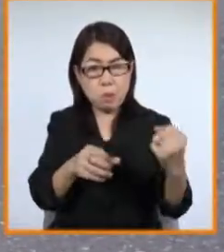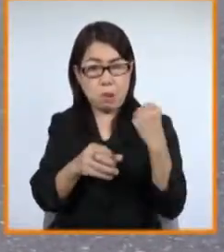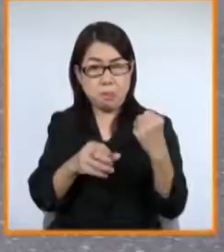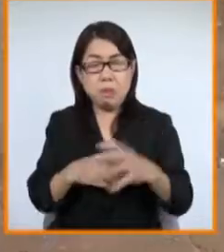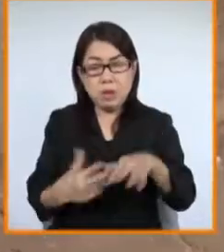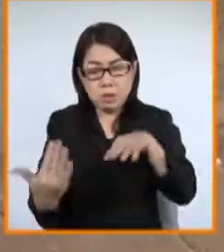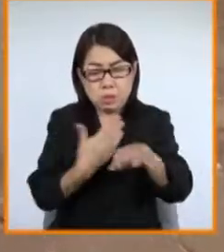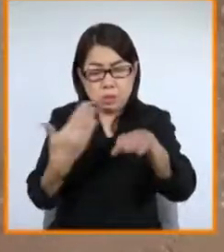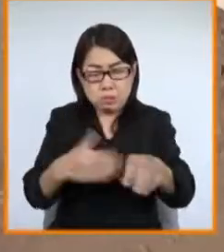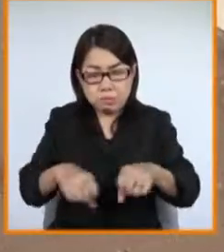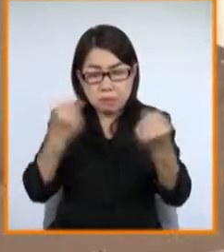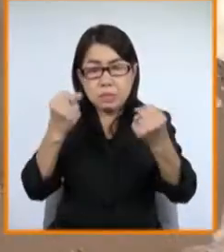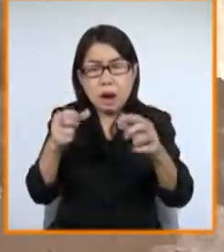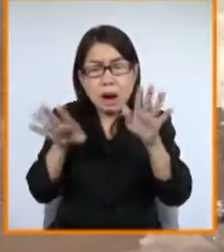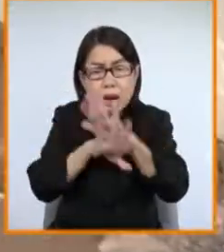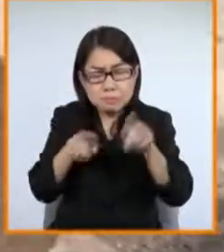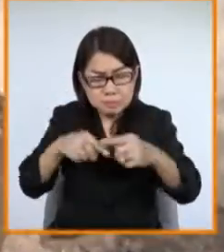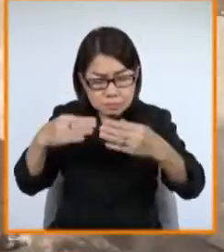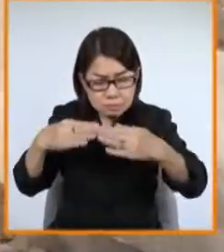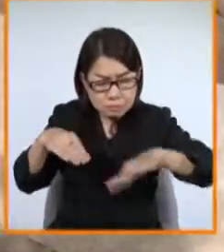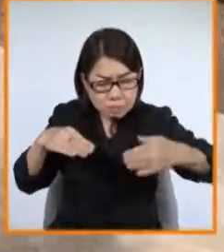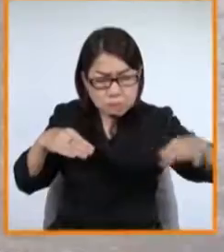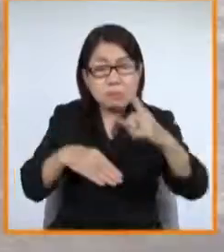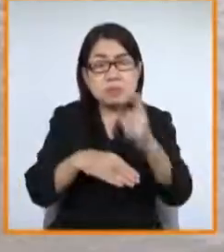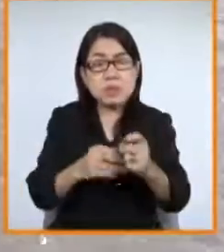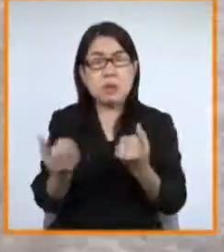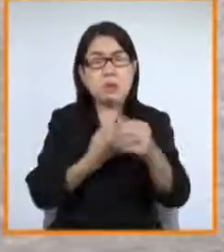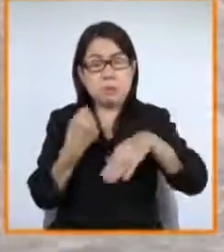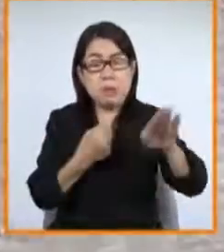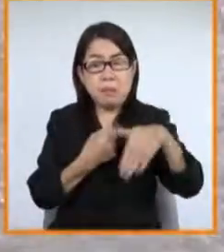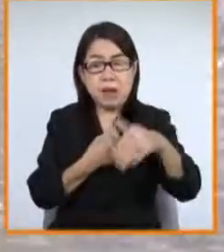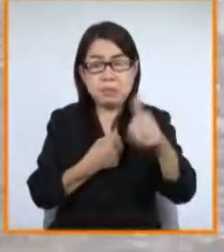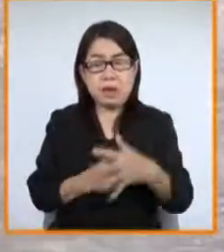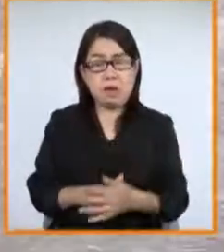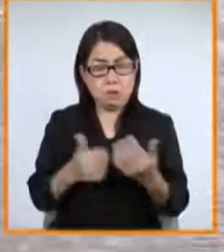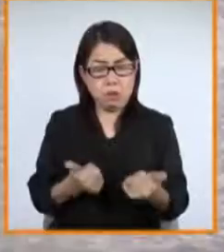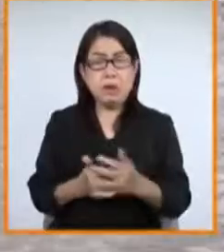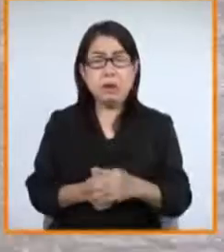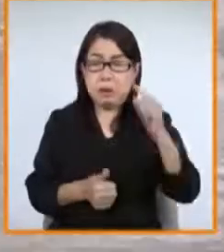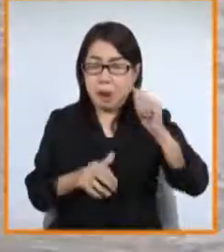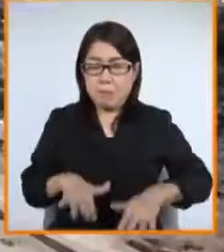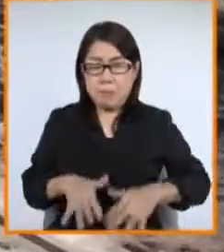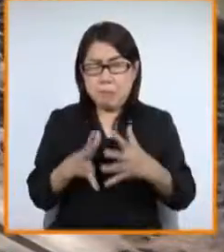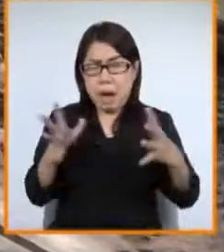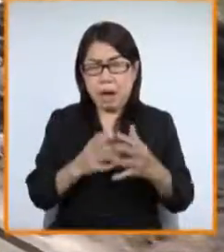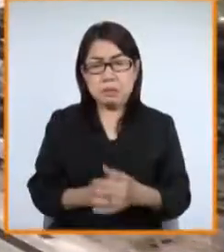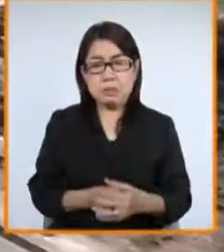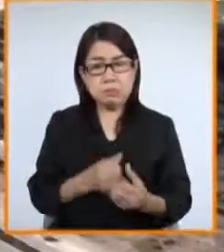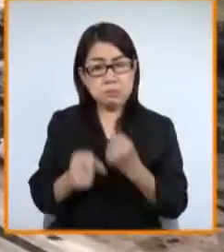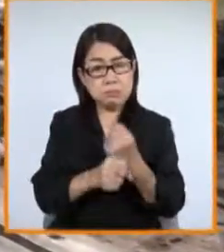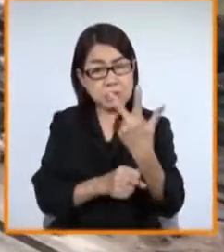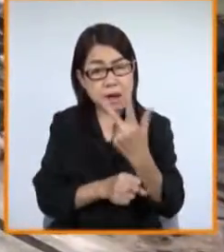ไม่สามารถใช้การได้ด้วยซึ่งชาวบ้านบอกว่าในปีนี้ถือว่าน้ำป่าที่หลากท่วมมีปริมาณมากและรุนแรงที่สุดในรอบ3ปี